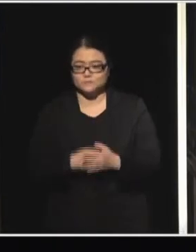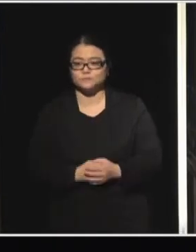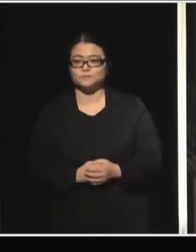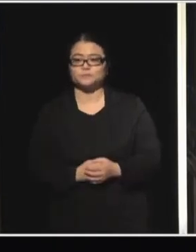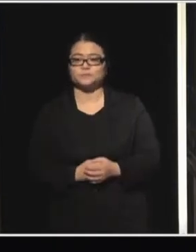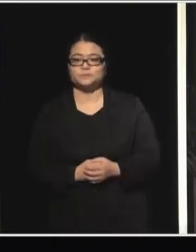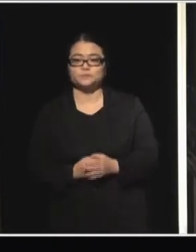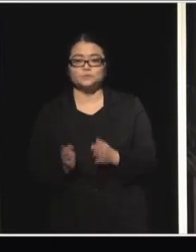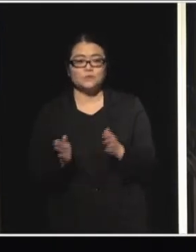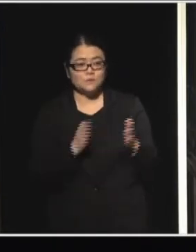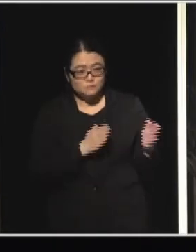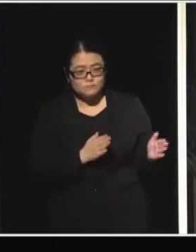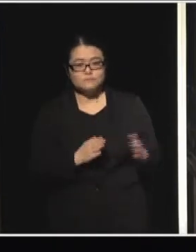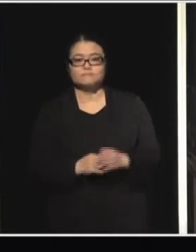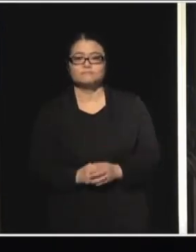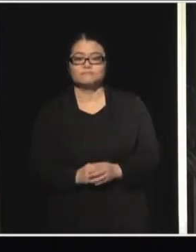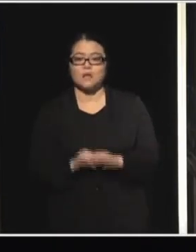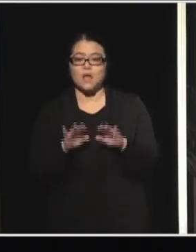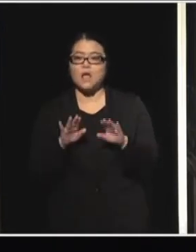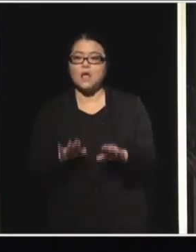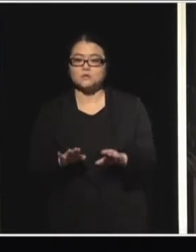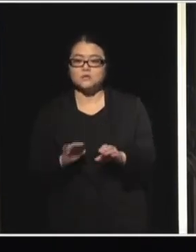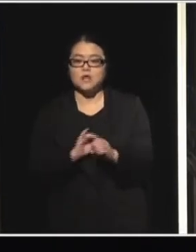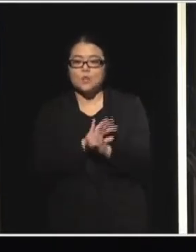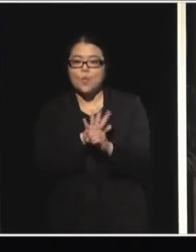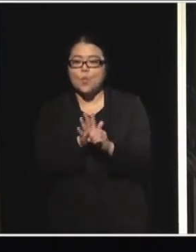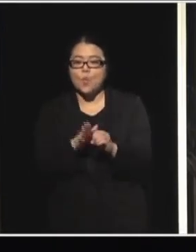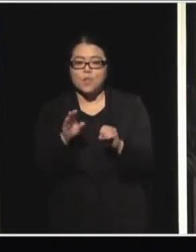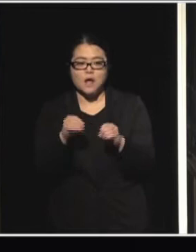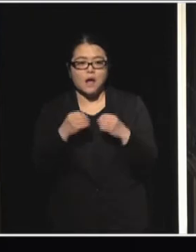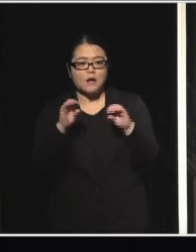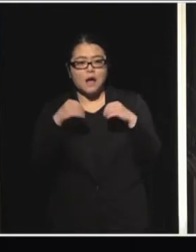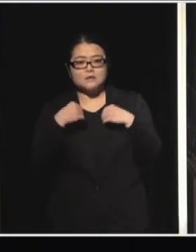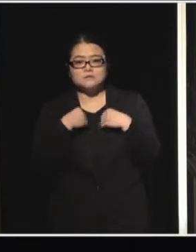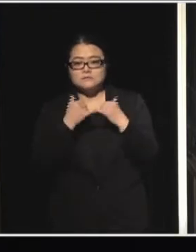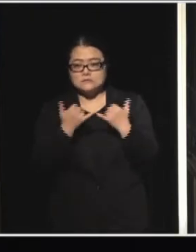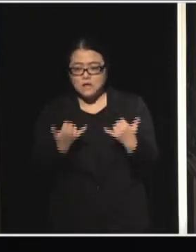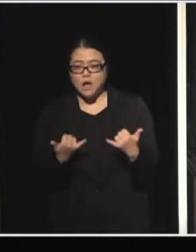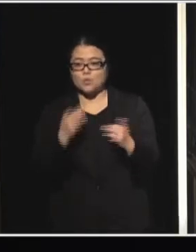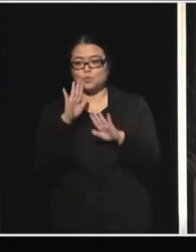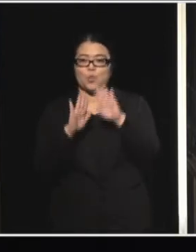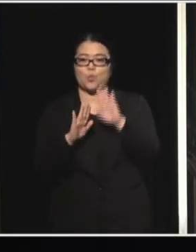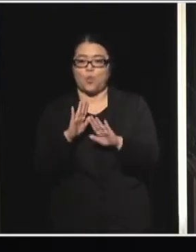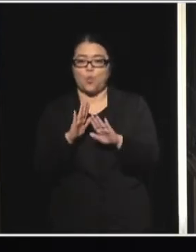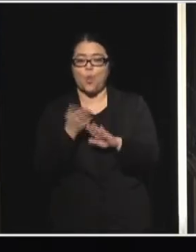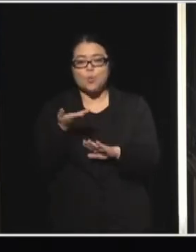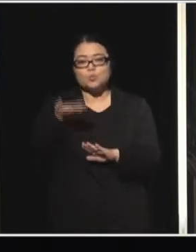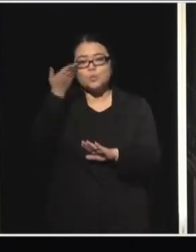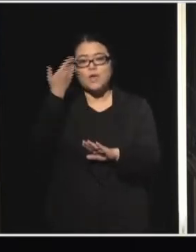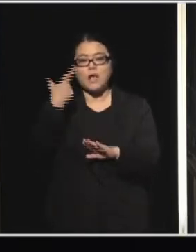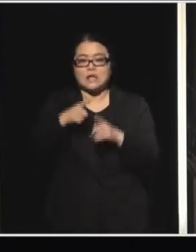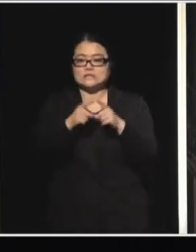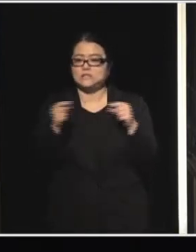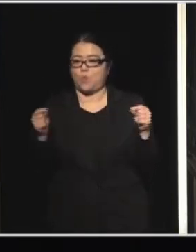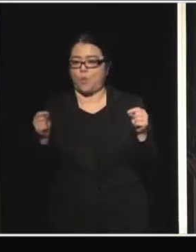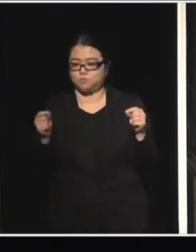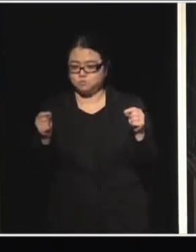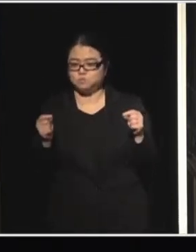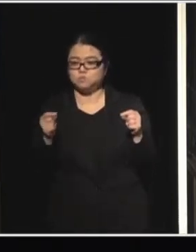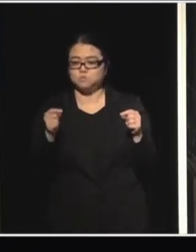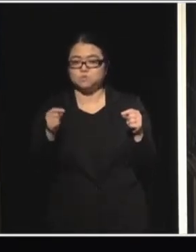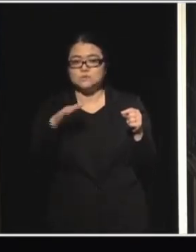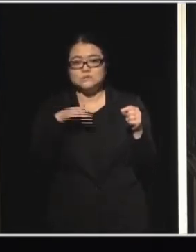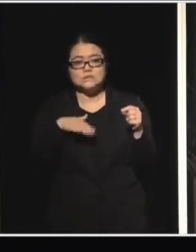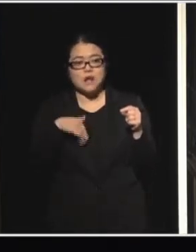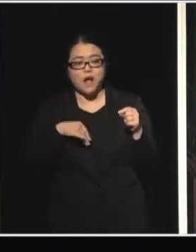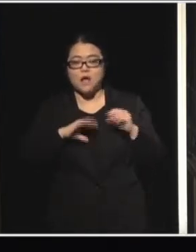現在の新型コロナ感染者の動向とこれ日本の状況が上のグラフで下のグラフが社会